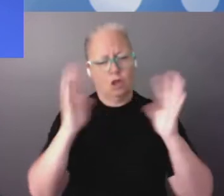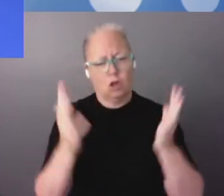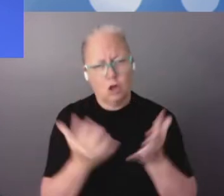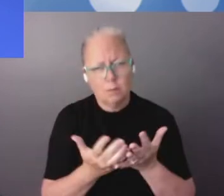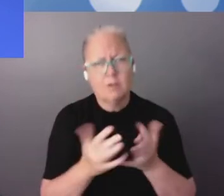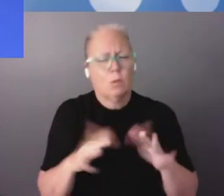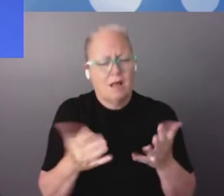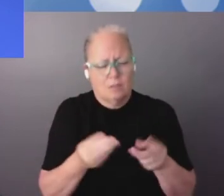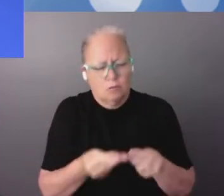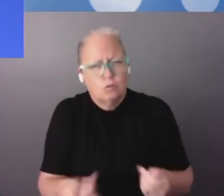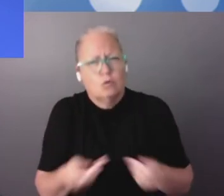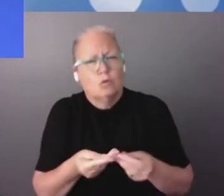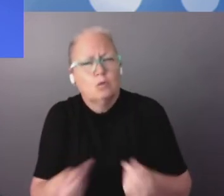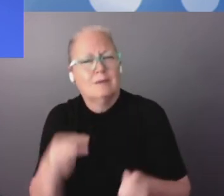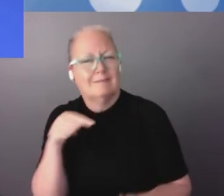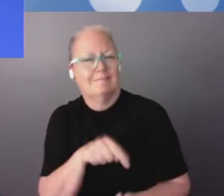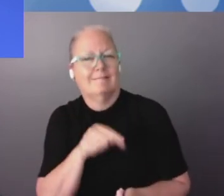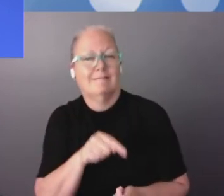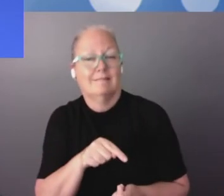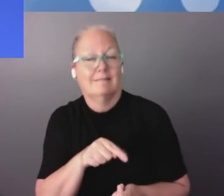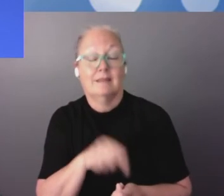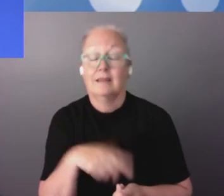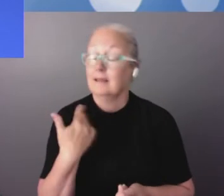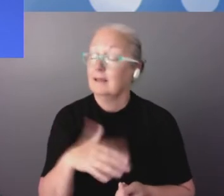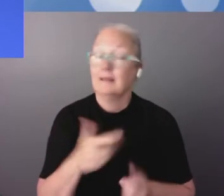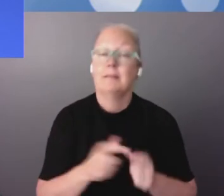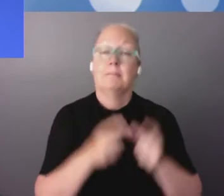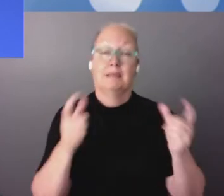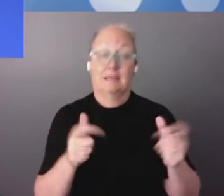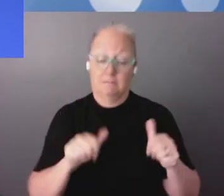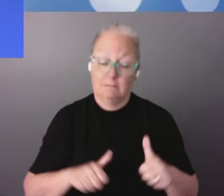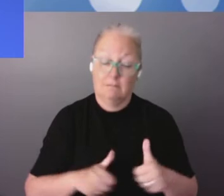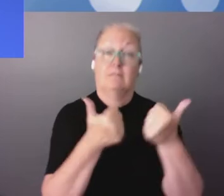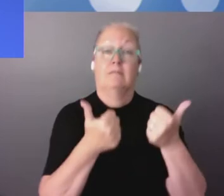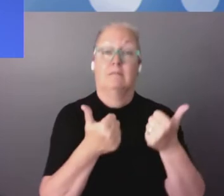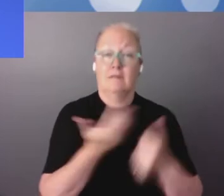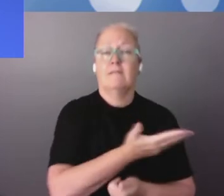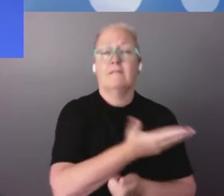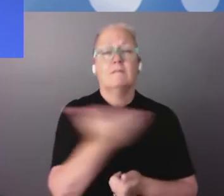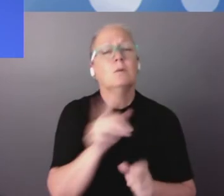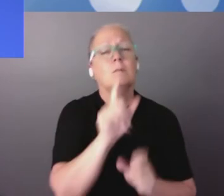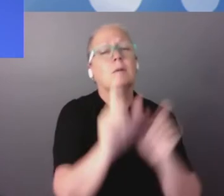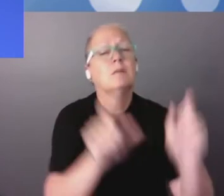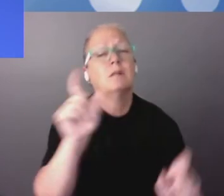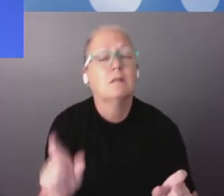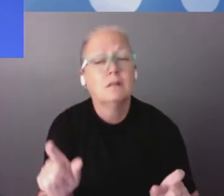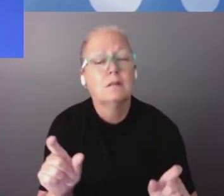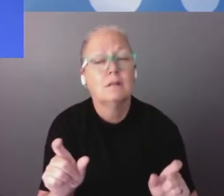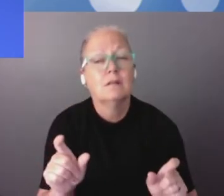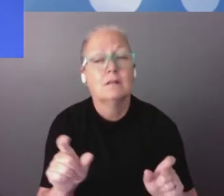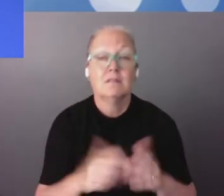des plus grands challenges de l'humanité. Des plus grands challenges qui se posent devant